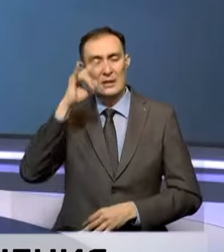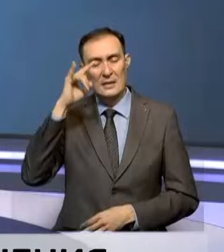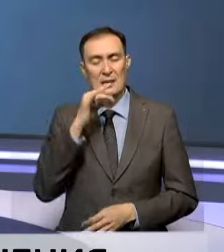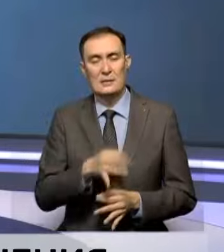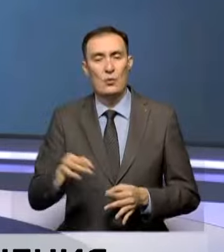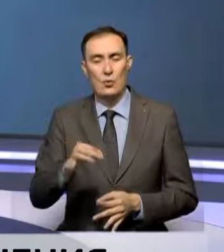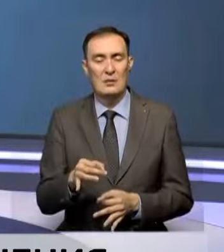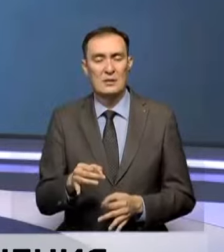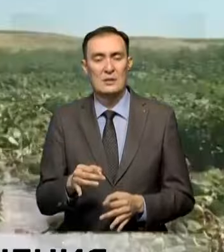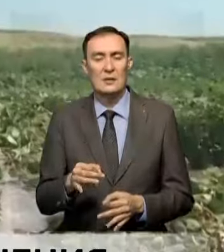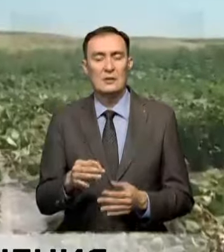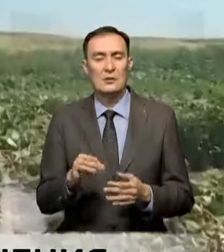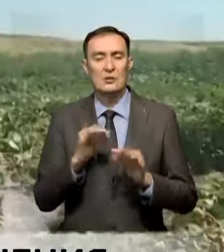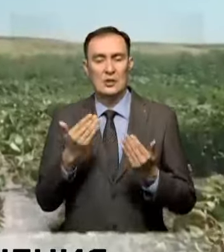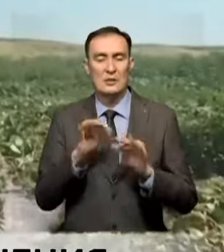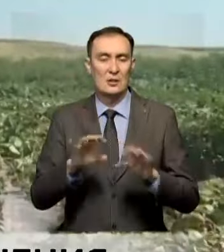Витлугин.